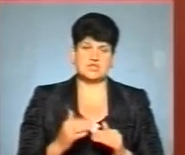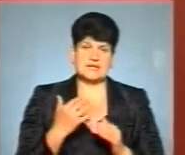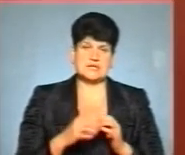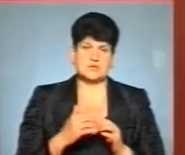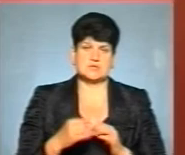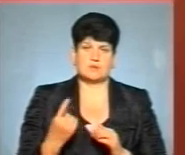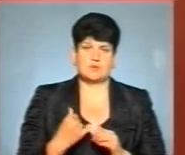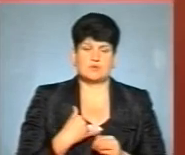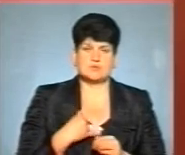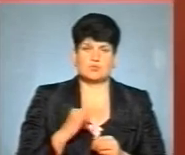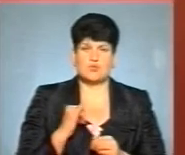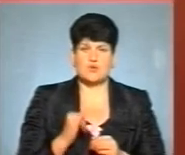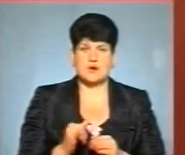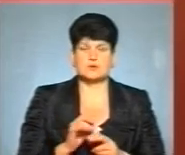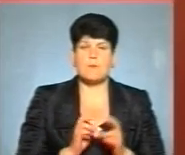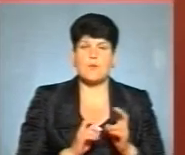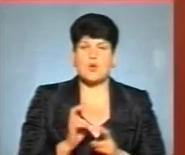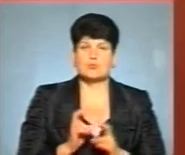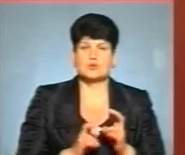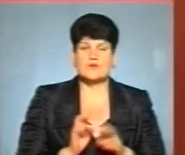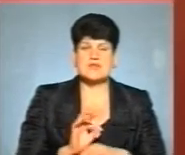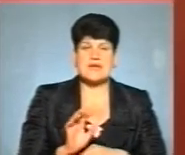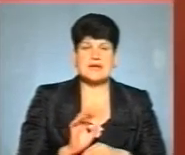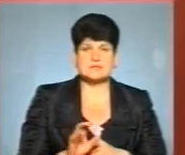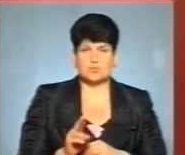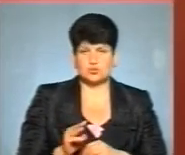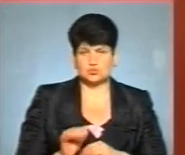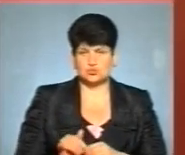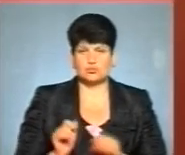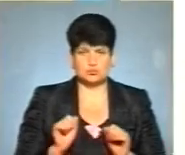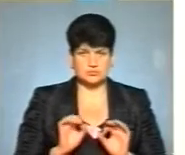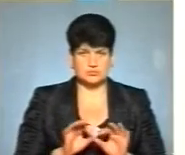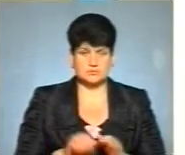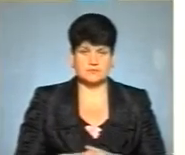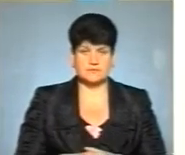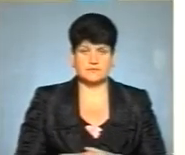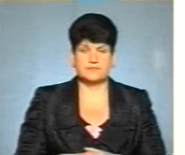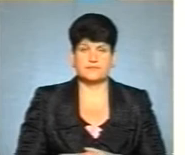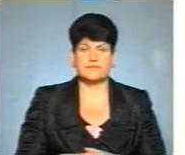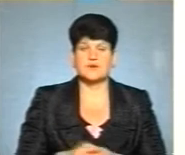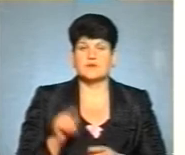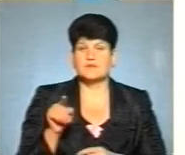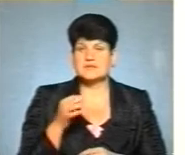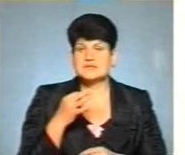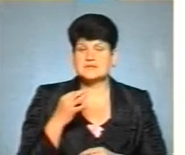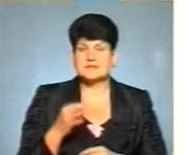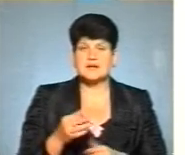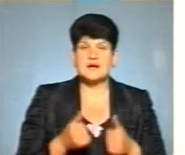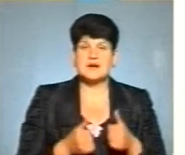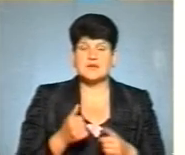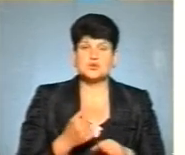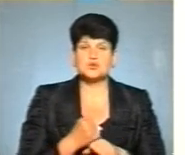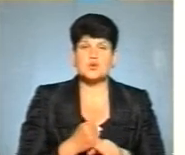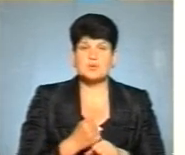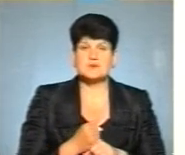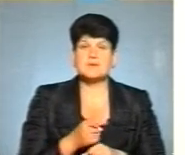також в нас погано із динамикою промисловості і експорту. Чи можете ви прокоментувати? Звичайно. Ви сказали, рейтинг зроблений за